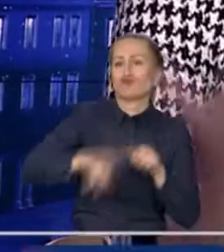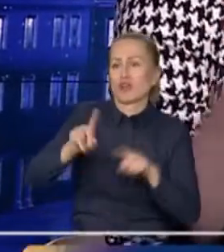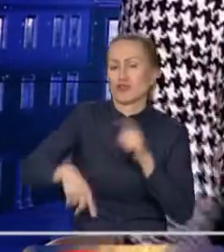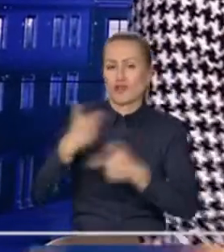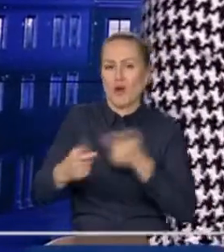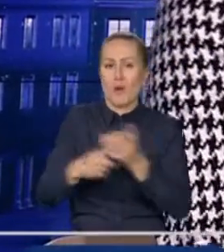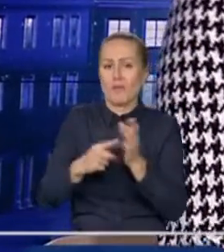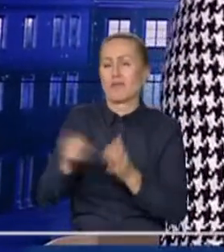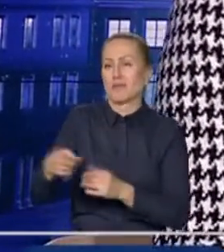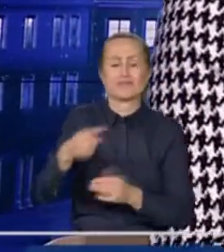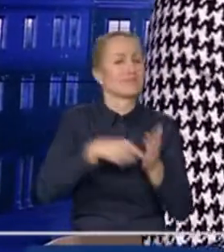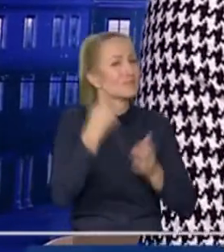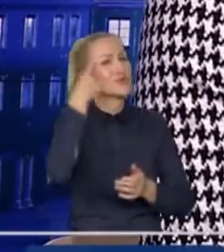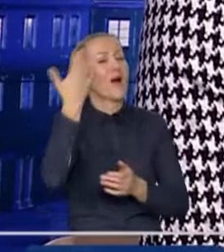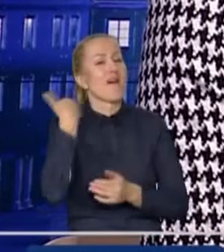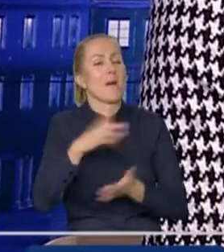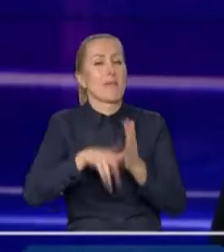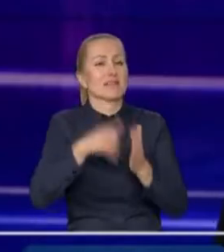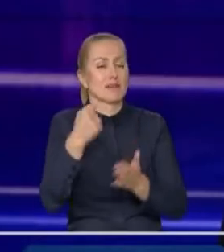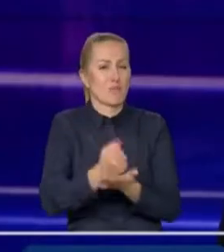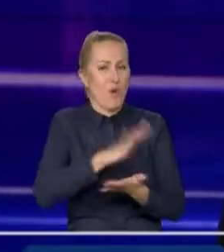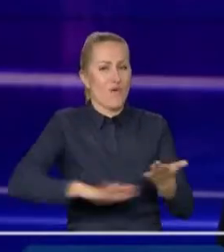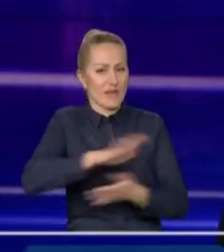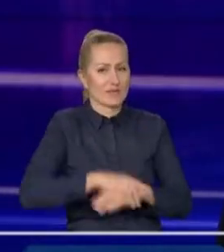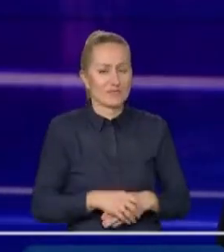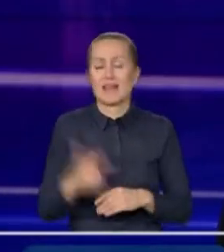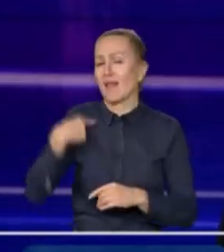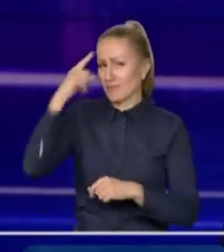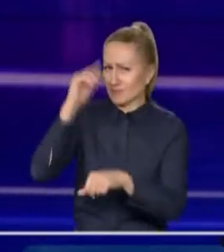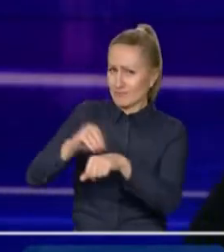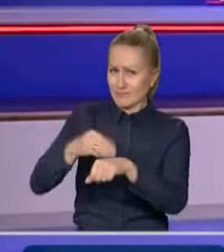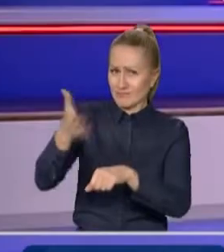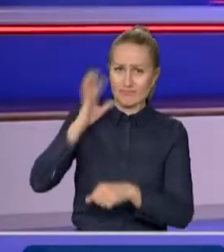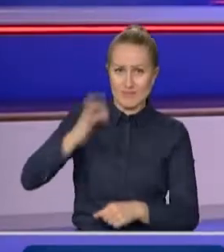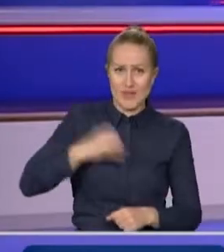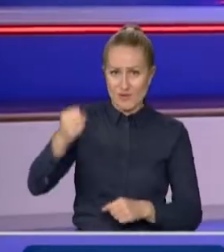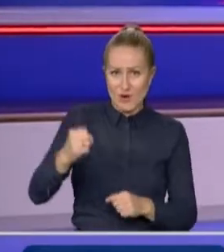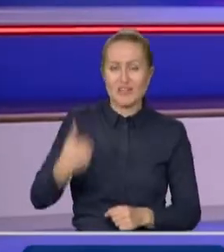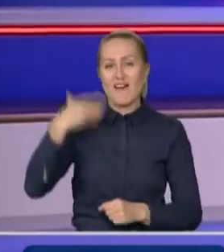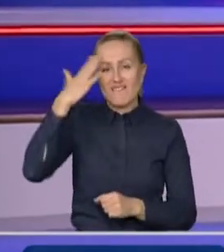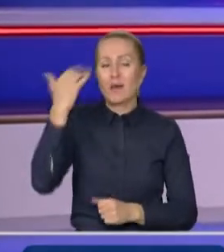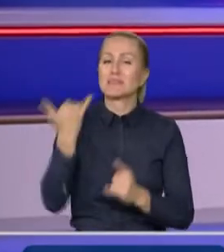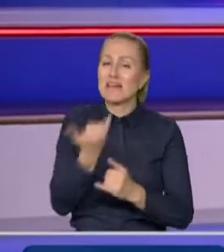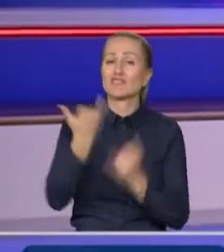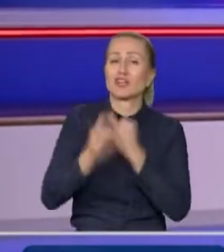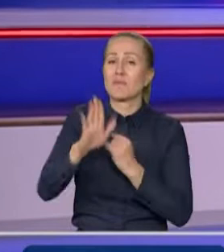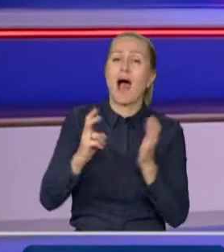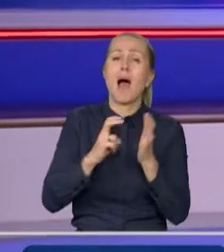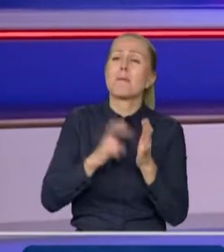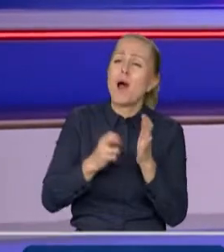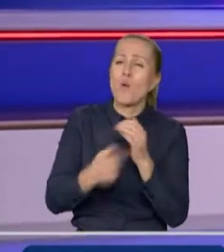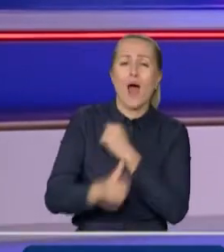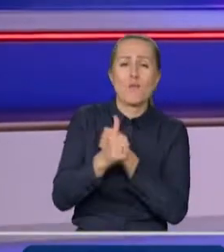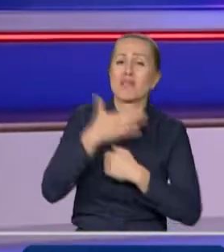miastach powiatowych. No pani świetnie. Poseł, ja mam taką prośbę do pani poseł, bo ja wiem, że zawsze jak brakuje argumentów, to się wdziera